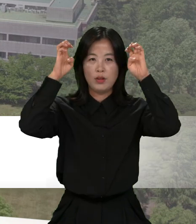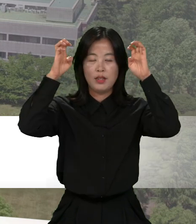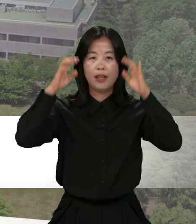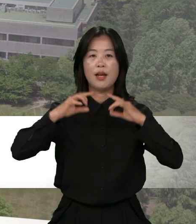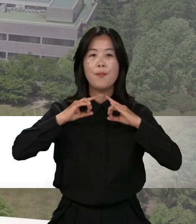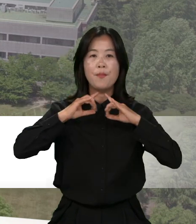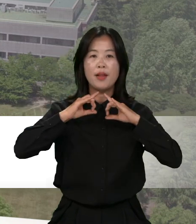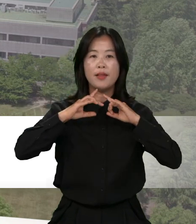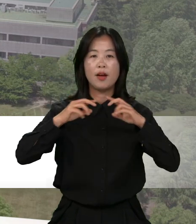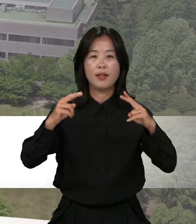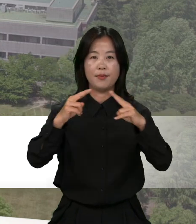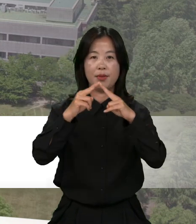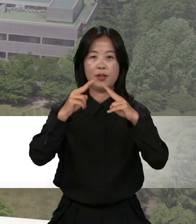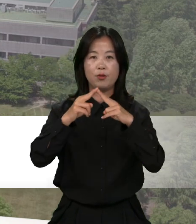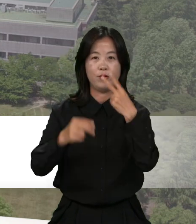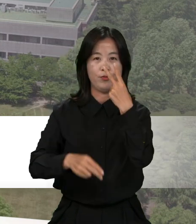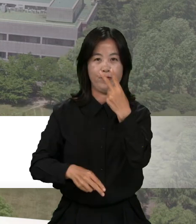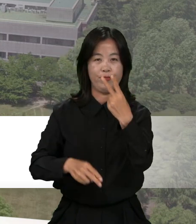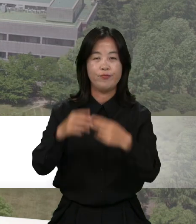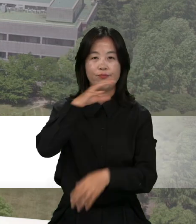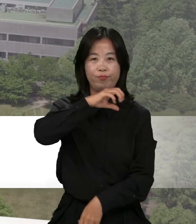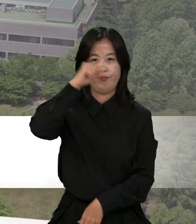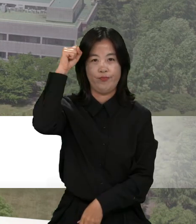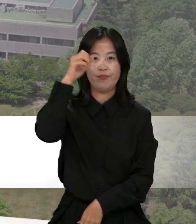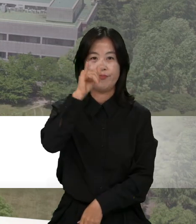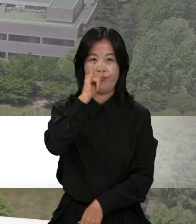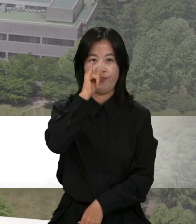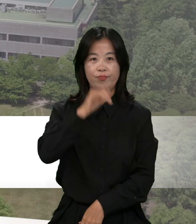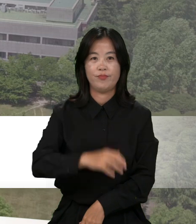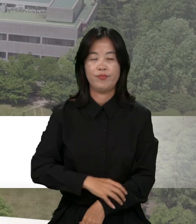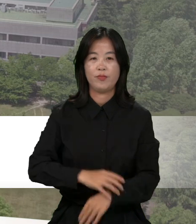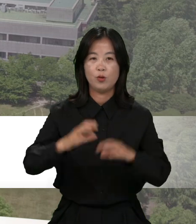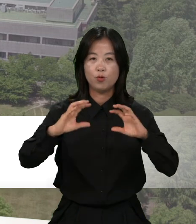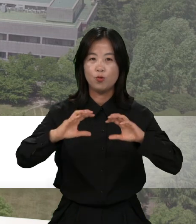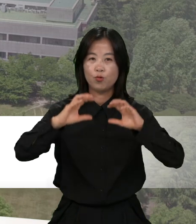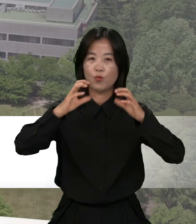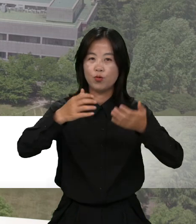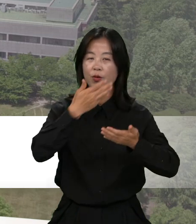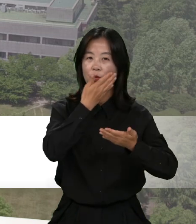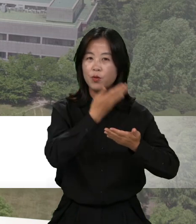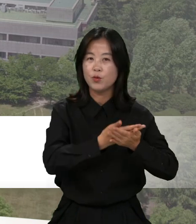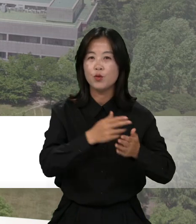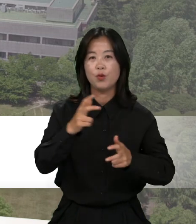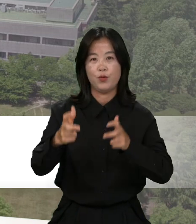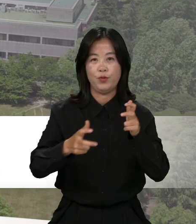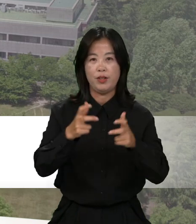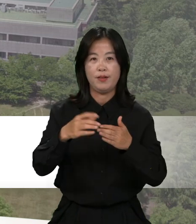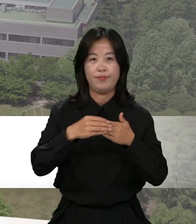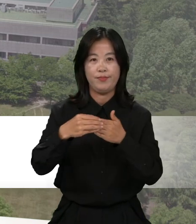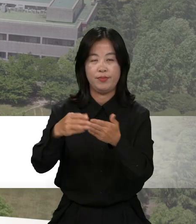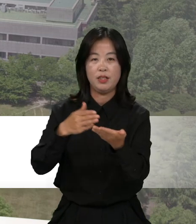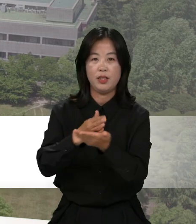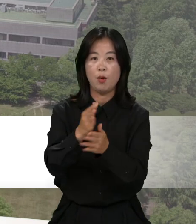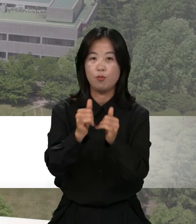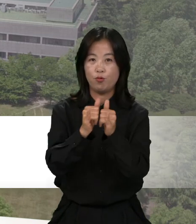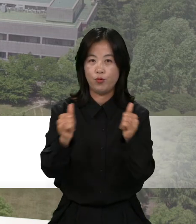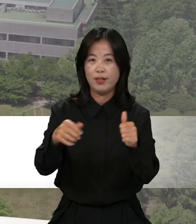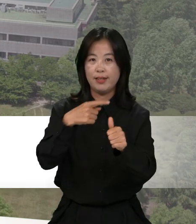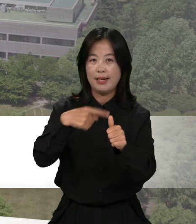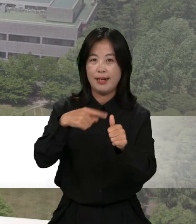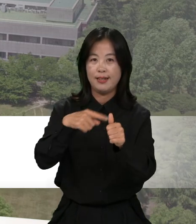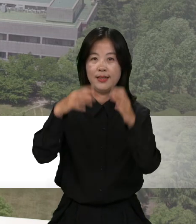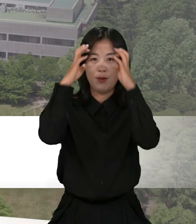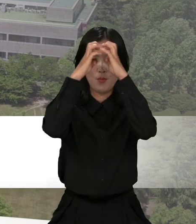반도체 두 개 분야에 선정된 바 있습니다 국가 첨단 전략 산업을 이끌어갈 미래 핵심 인재 양성의